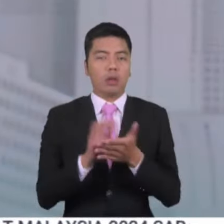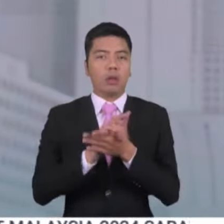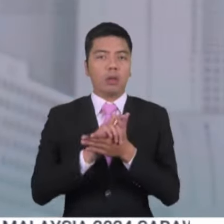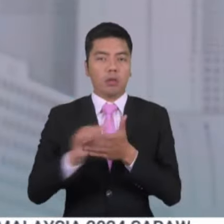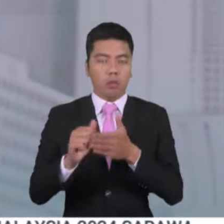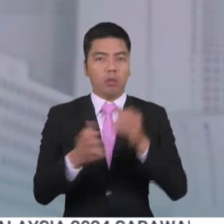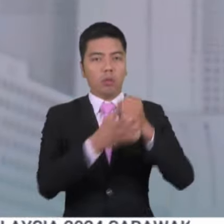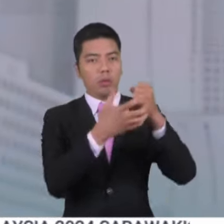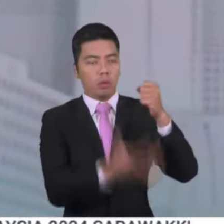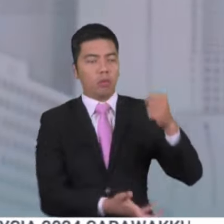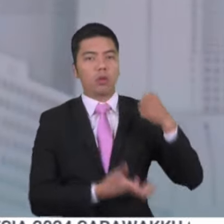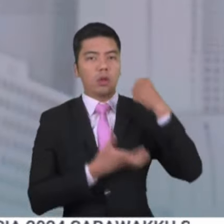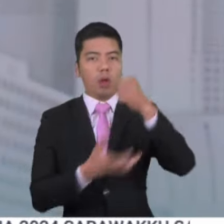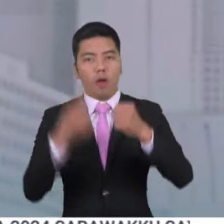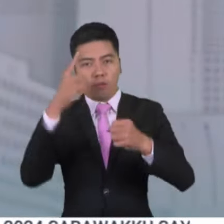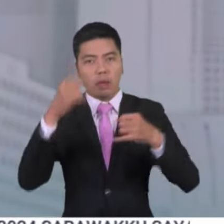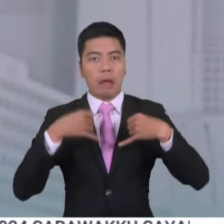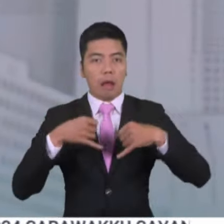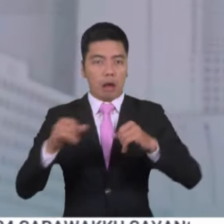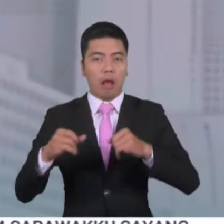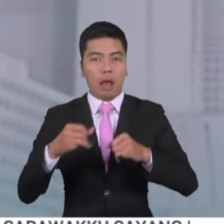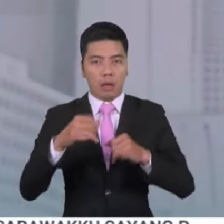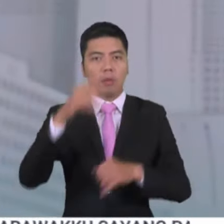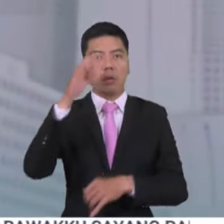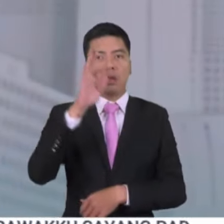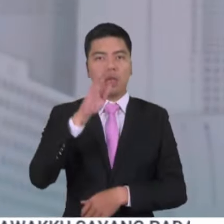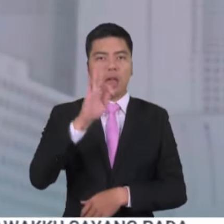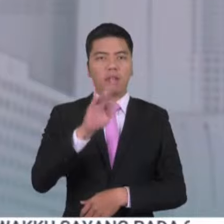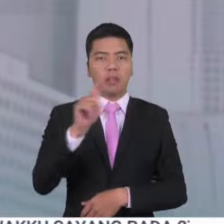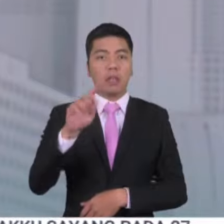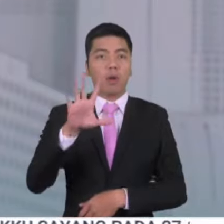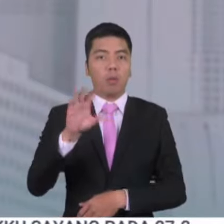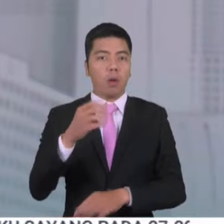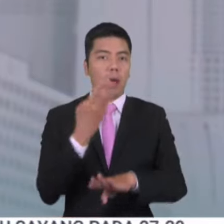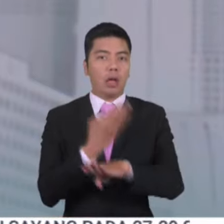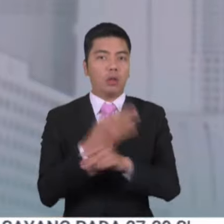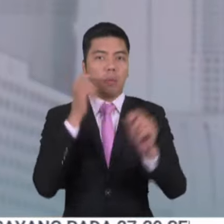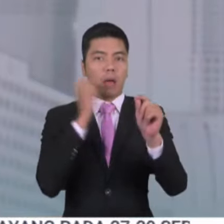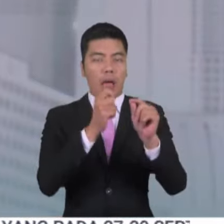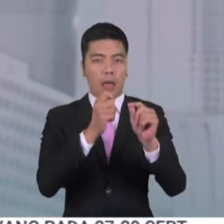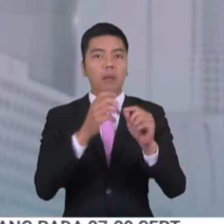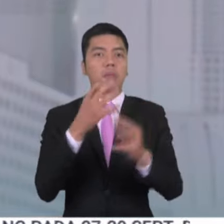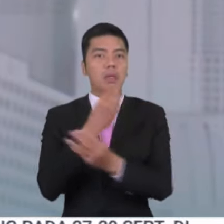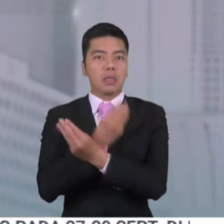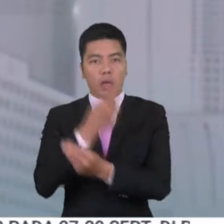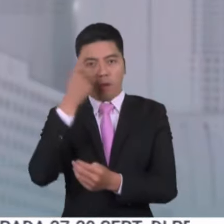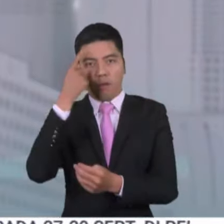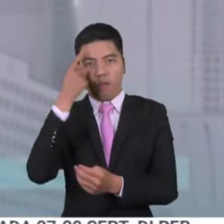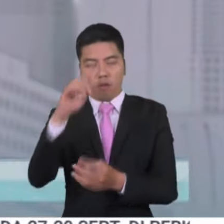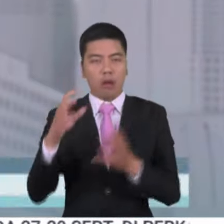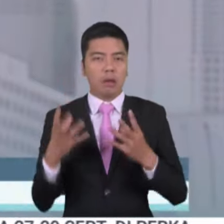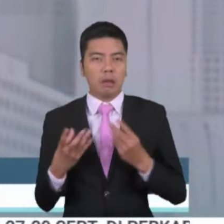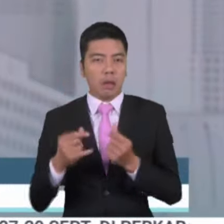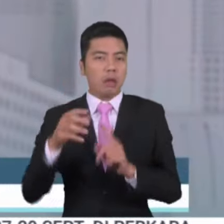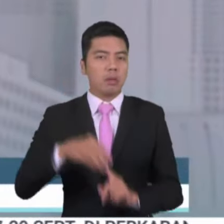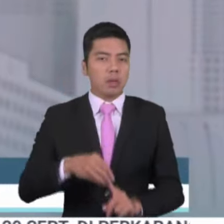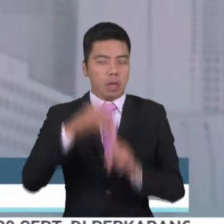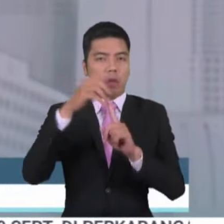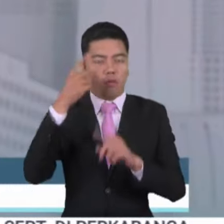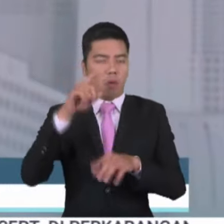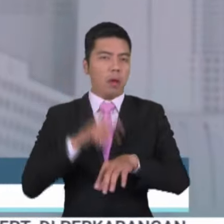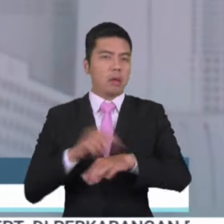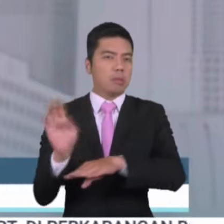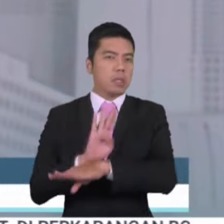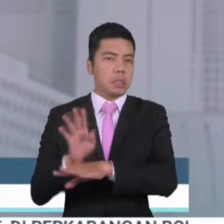RM500,000 diperuntuk bagi kerja pembesaran lorong jalan persekutuan FT50 Batu Pahat Mersing bagi mengatasi kesesakan teruk terutama pada